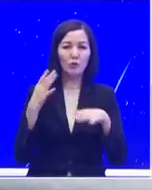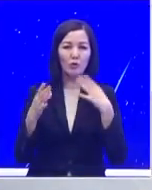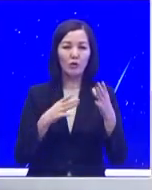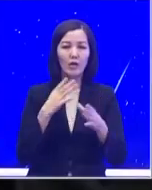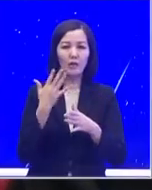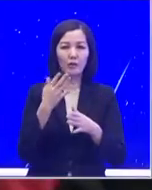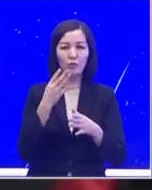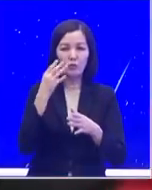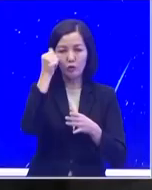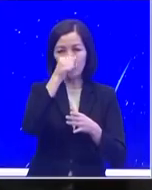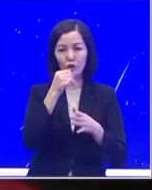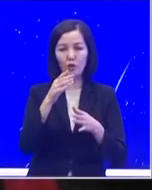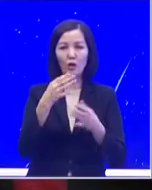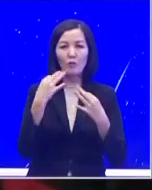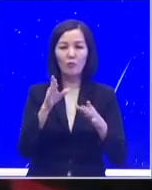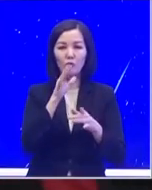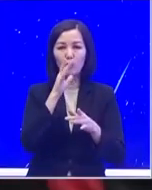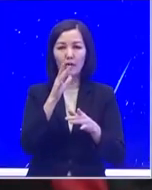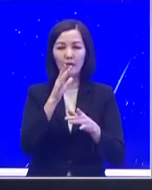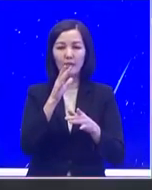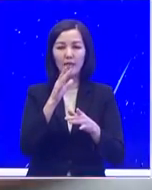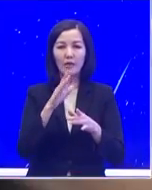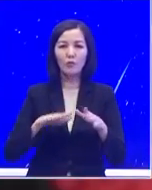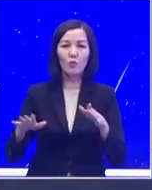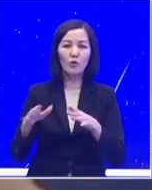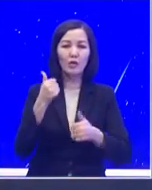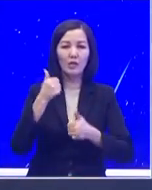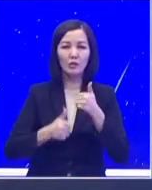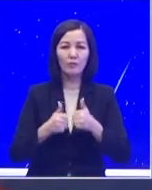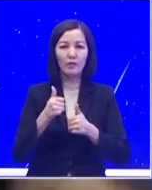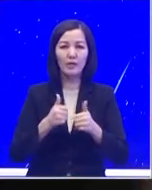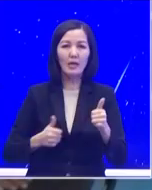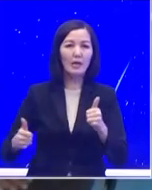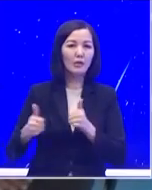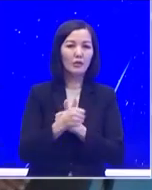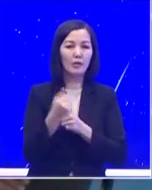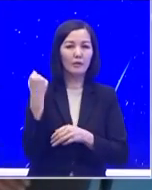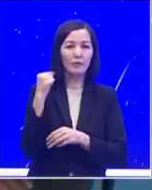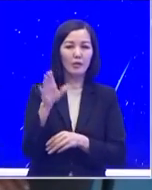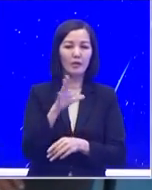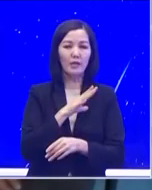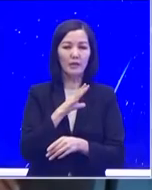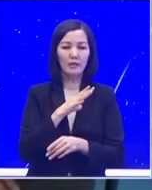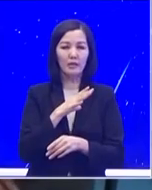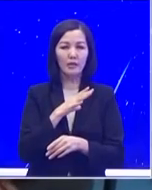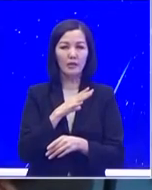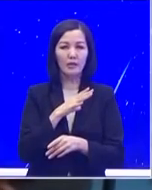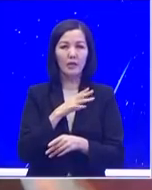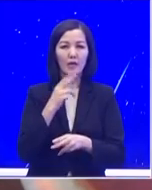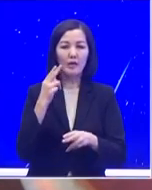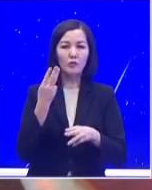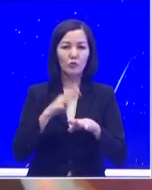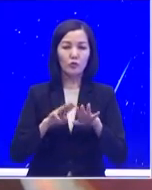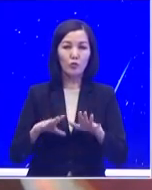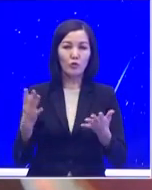биыл 4-ші жыл. Осы уақыт аралығында ол өңіраралық чемпионаттардың бас жүлдегері атанып, аймақтық біріншіліктің қола жүлдесін